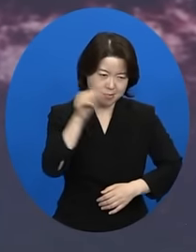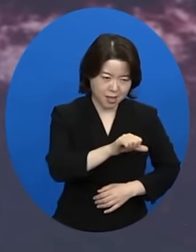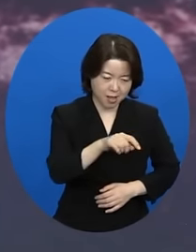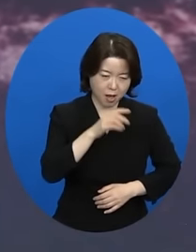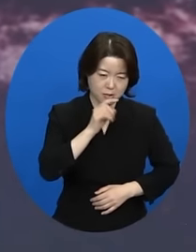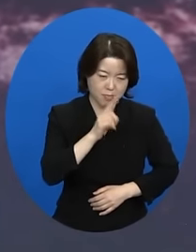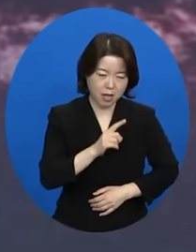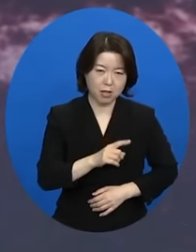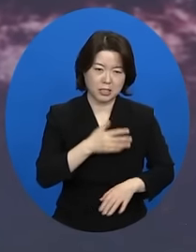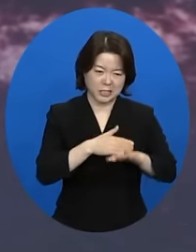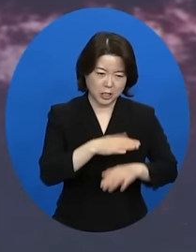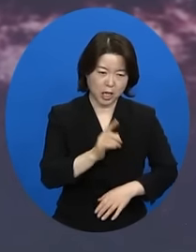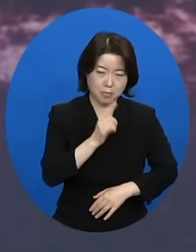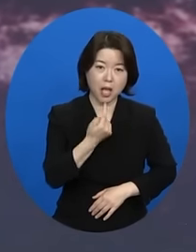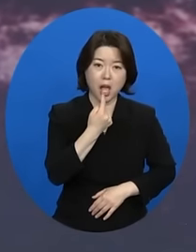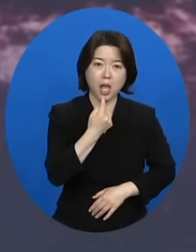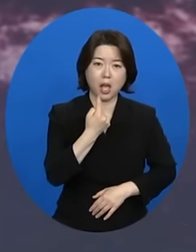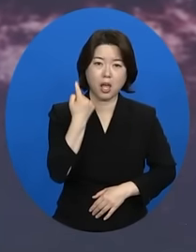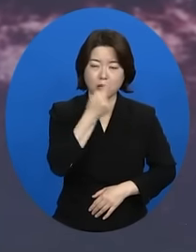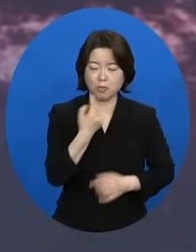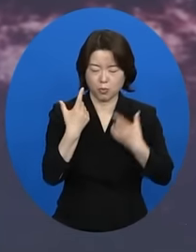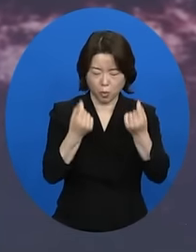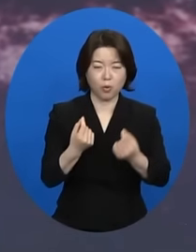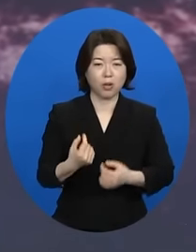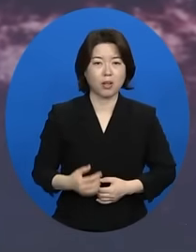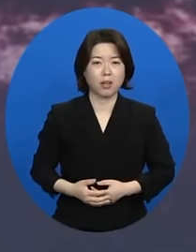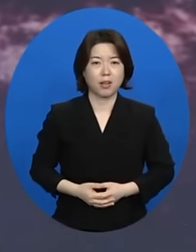말이 나올 수 있는 것이 우리라고요.